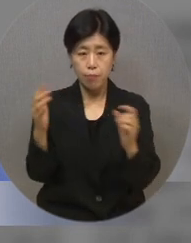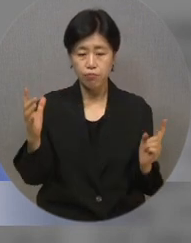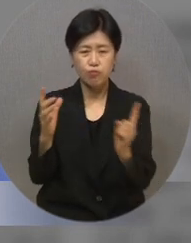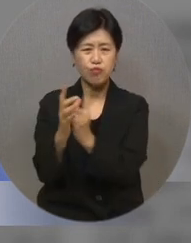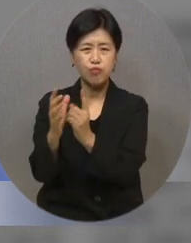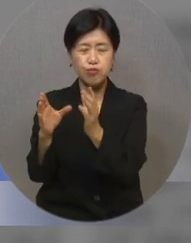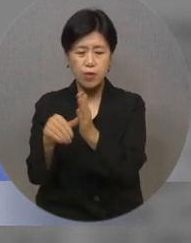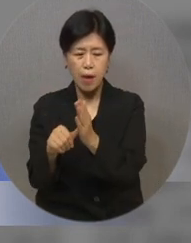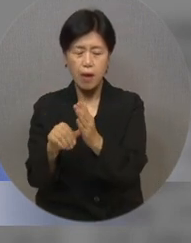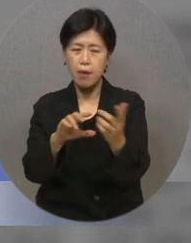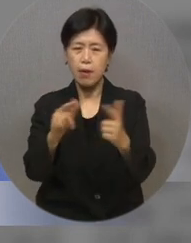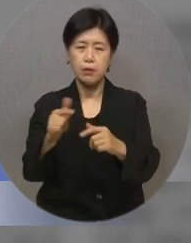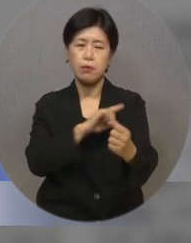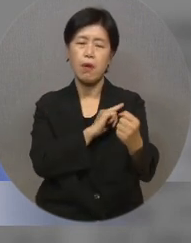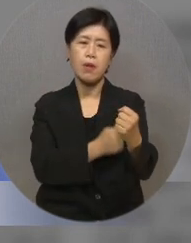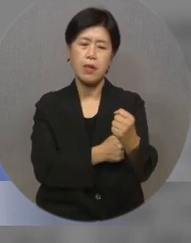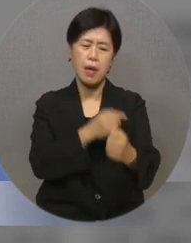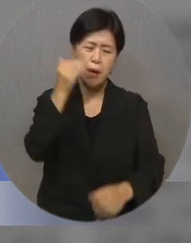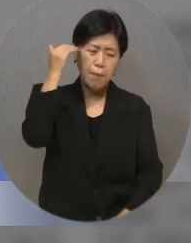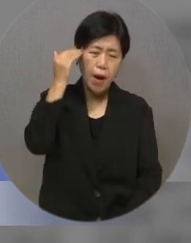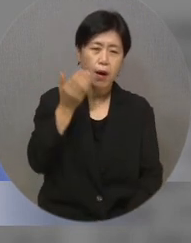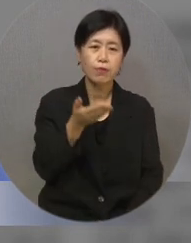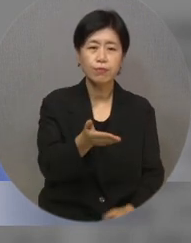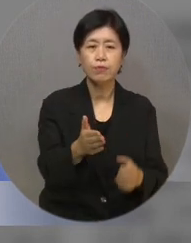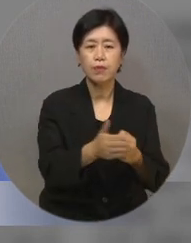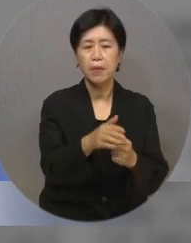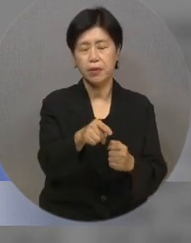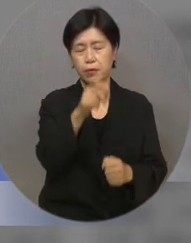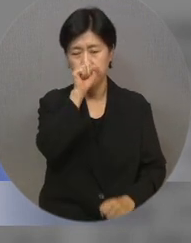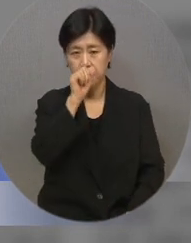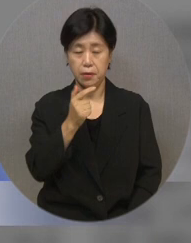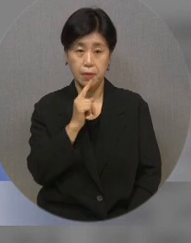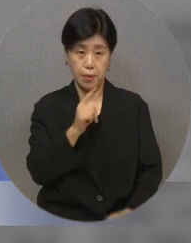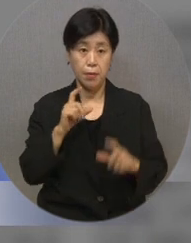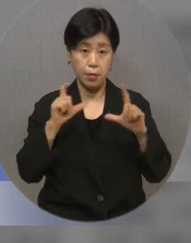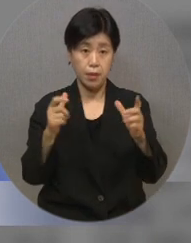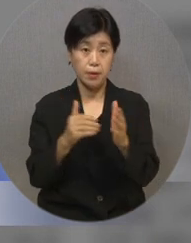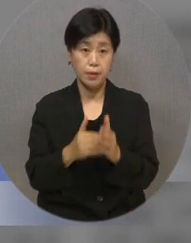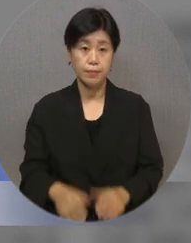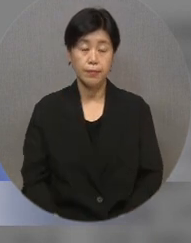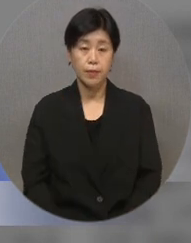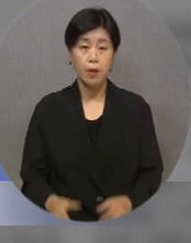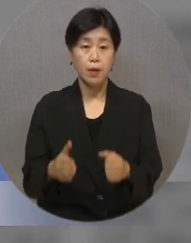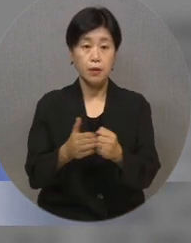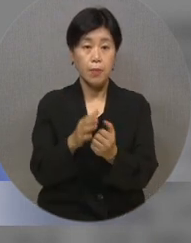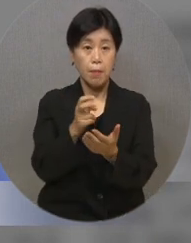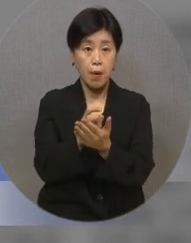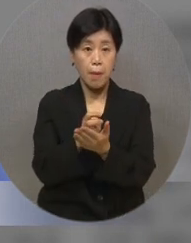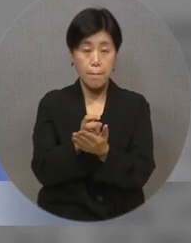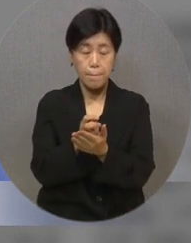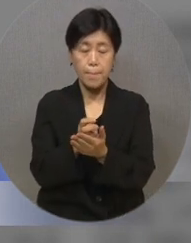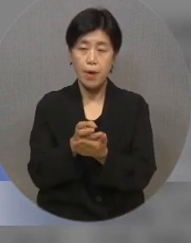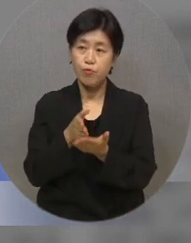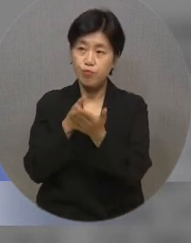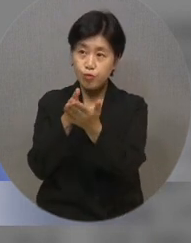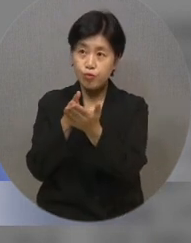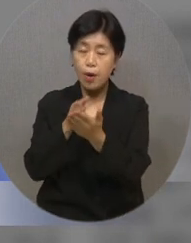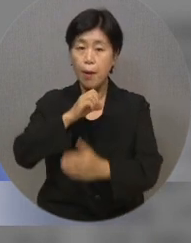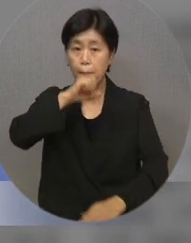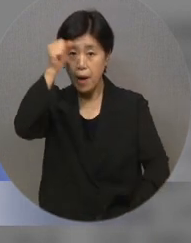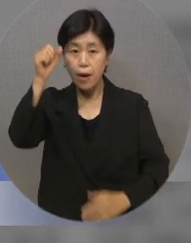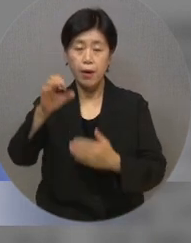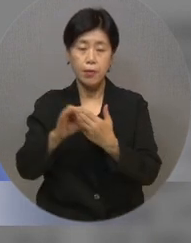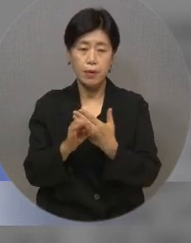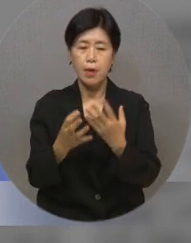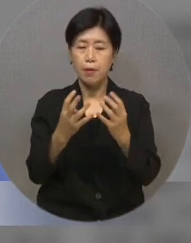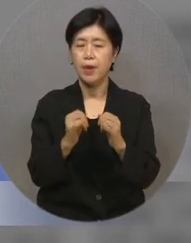평등권을 침해한다고 판단해 위헌 결정을 내린 바 있습니다 이에 개정안이 국회에서 통과된다면 보다 더